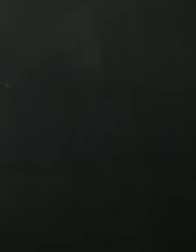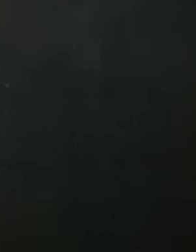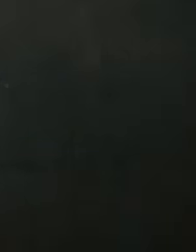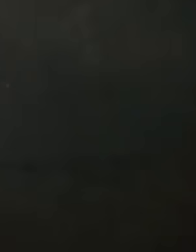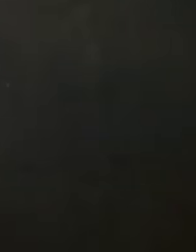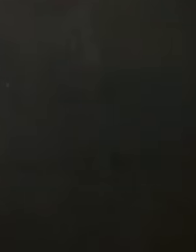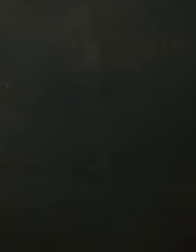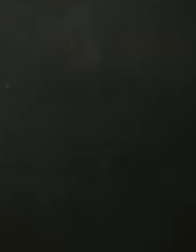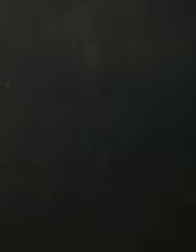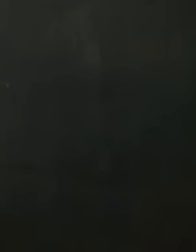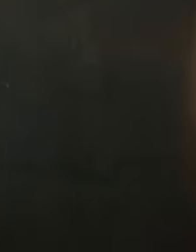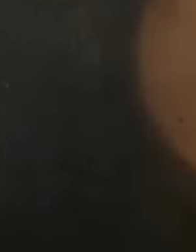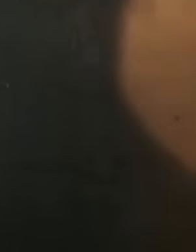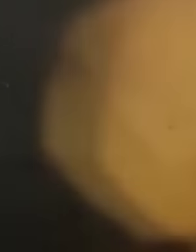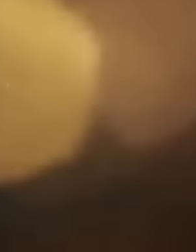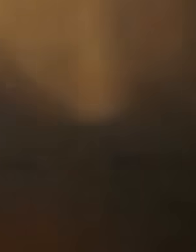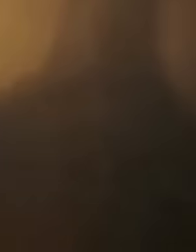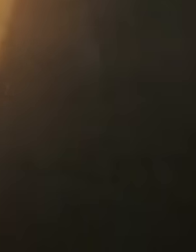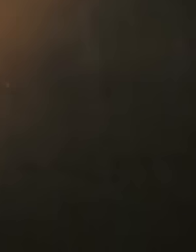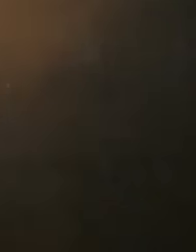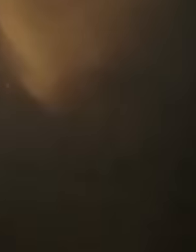말씀입니다 a